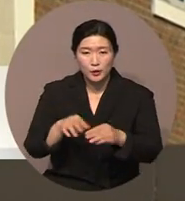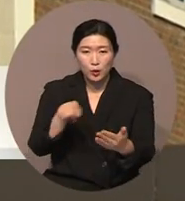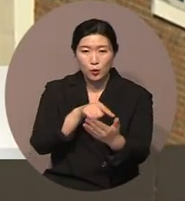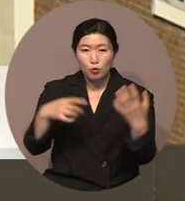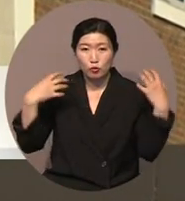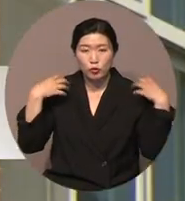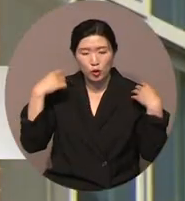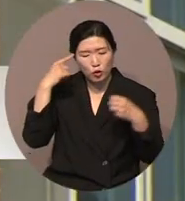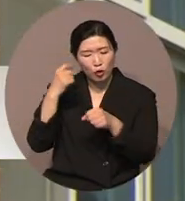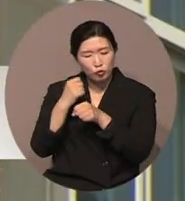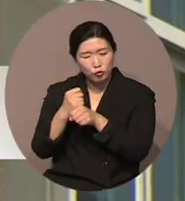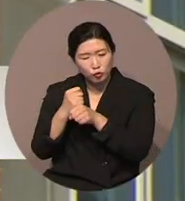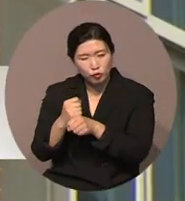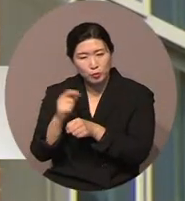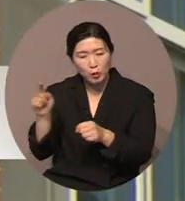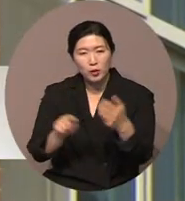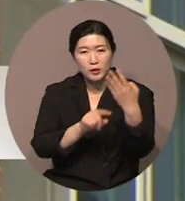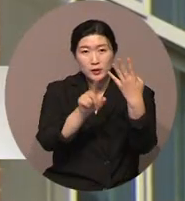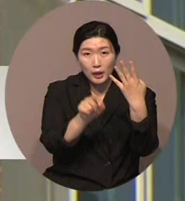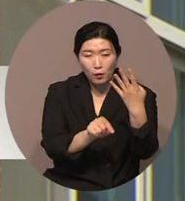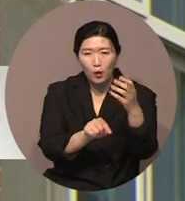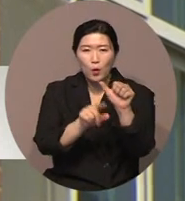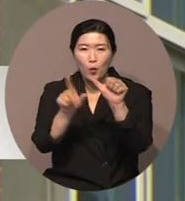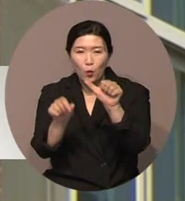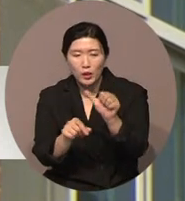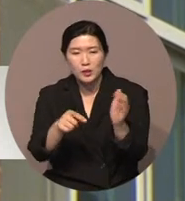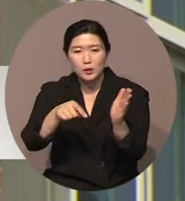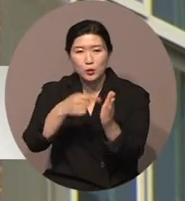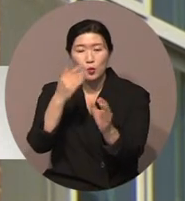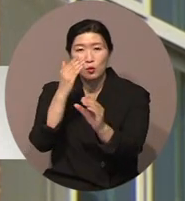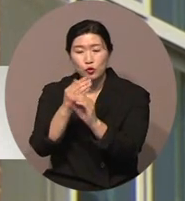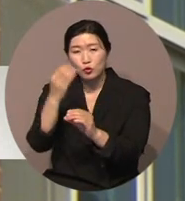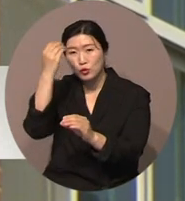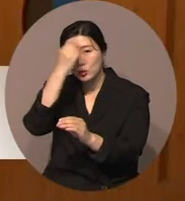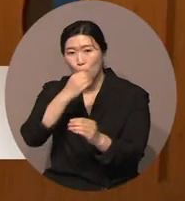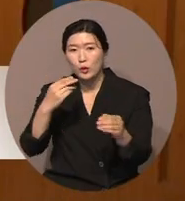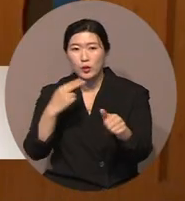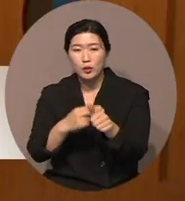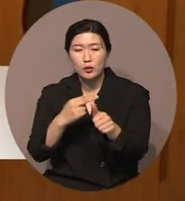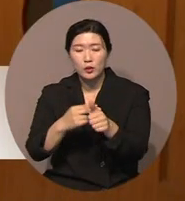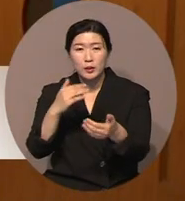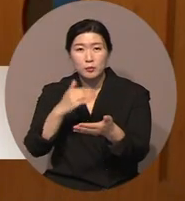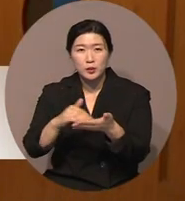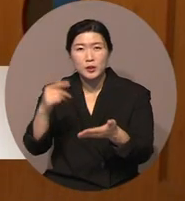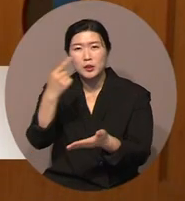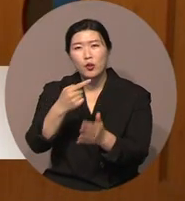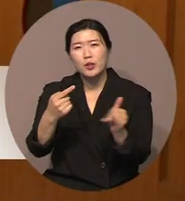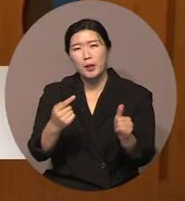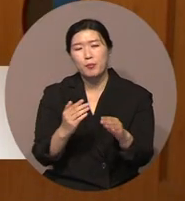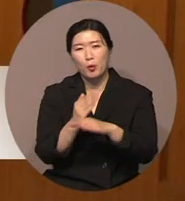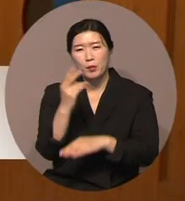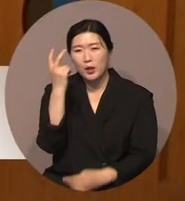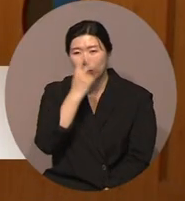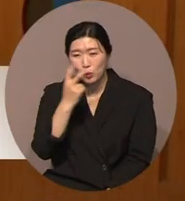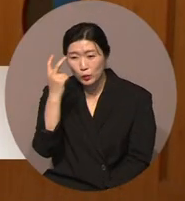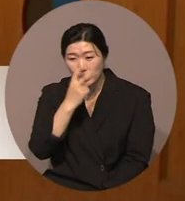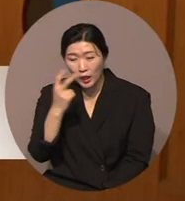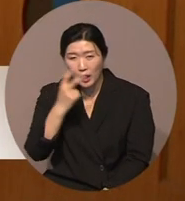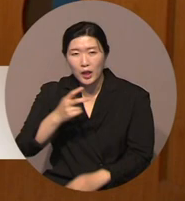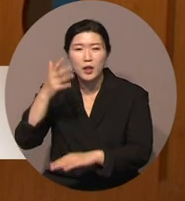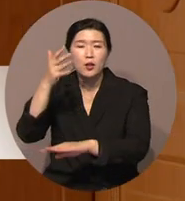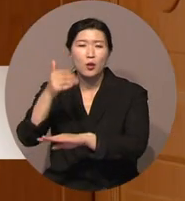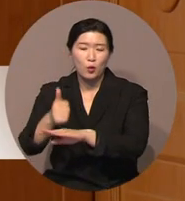교육정책연구소가 지난 4월과 5월 초중고교 교사 1500 36명을 상대로 교직 만족도를